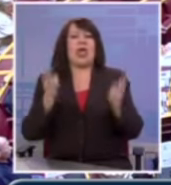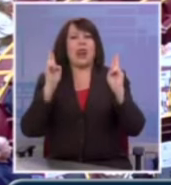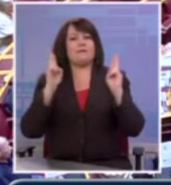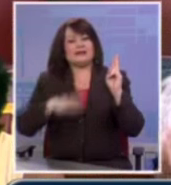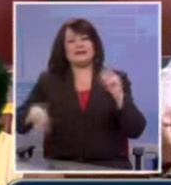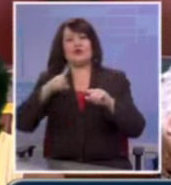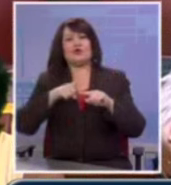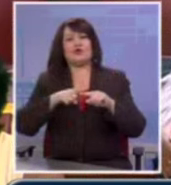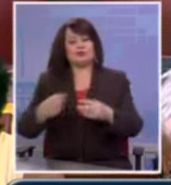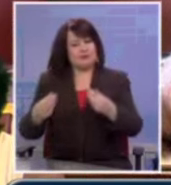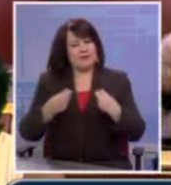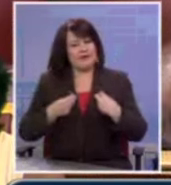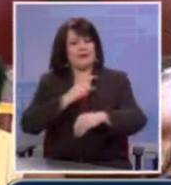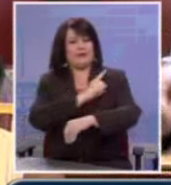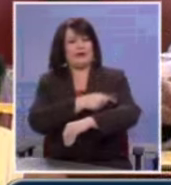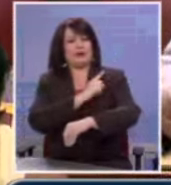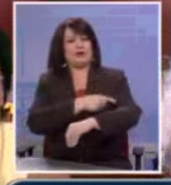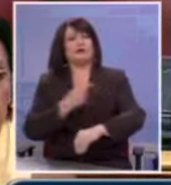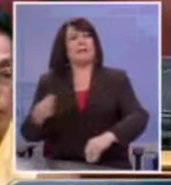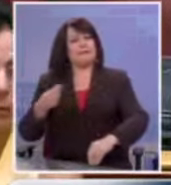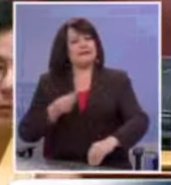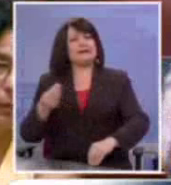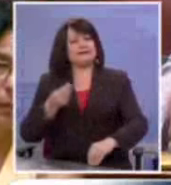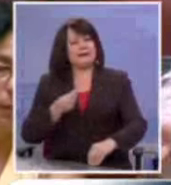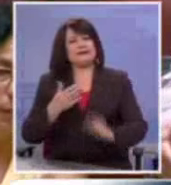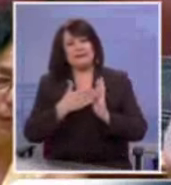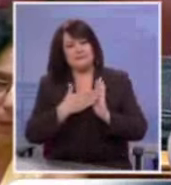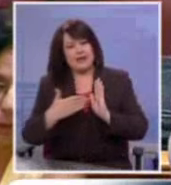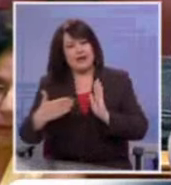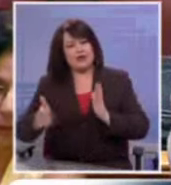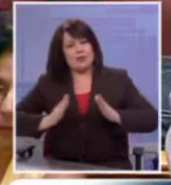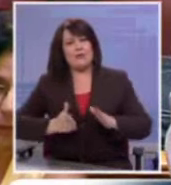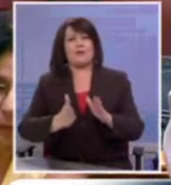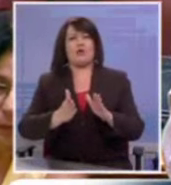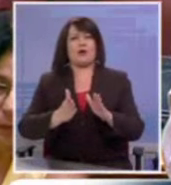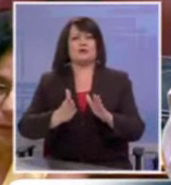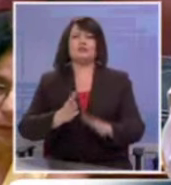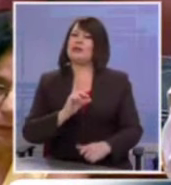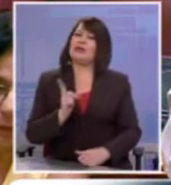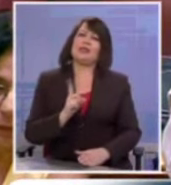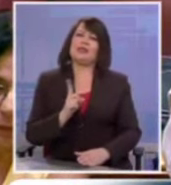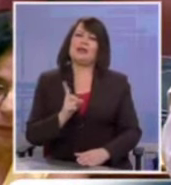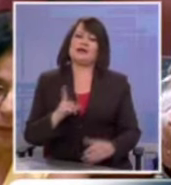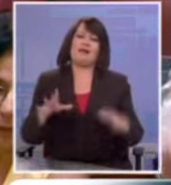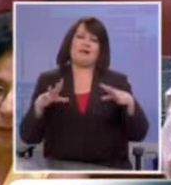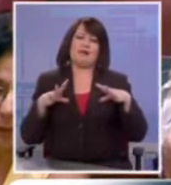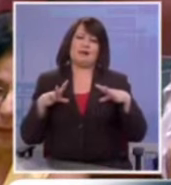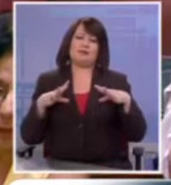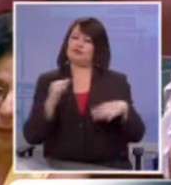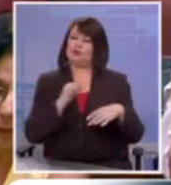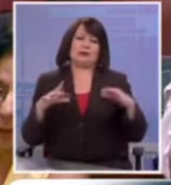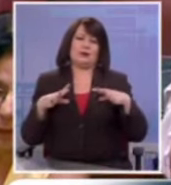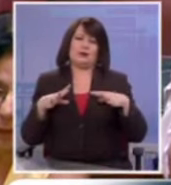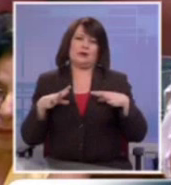κόσμος, δίνει δυνατότητες, δίνει περίοδο για να προχωρήσουμε και δεν είναι έτοιμος, ποτέ